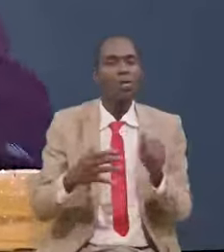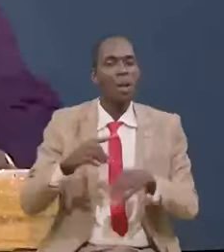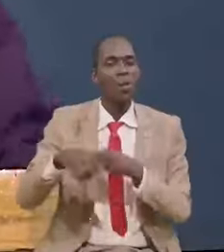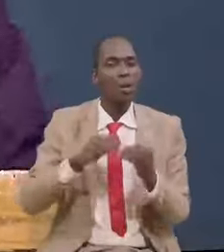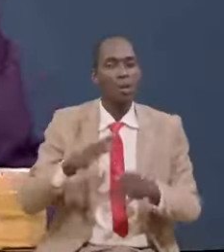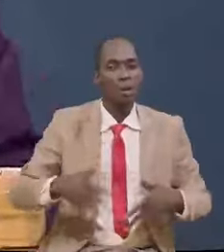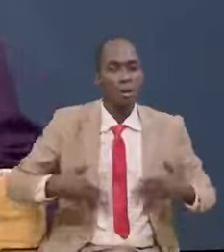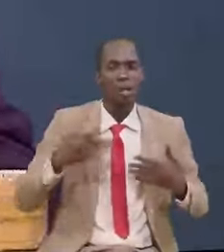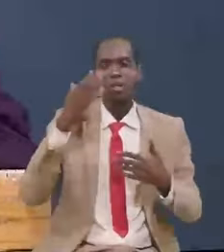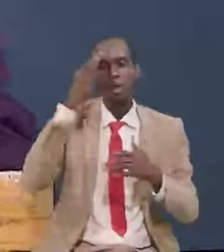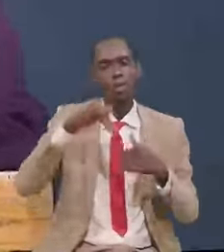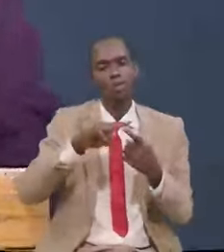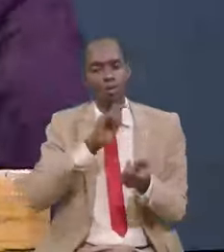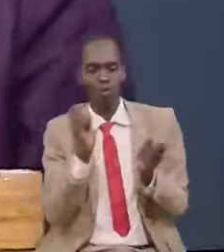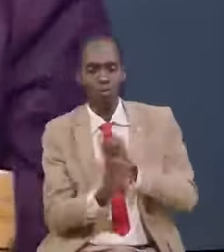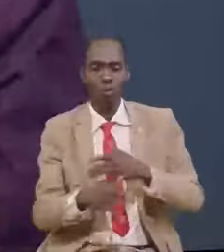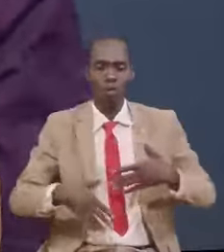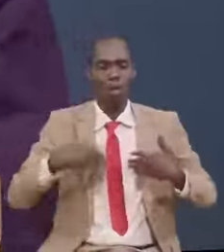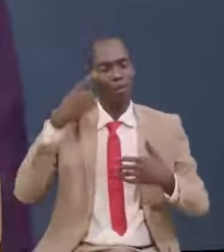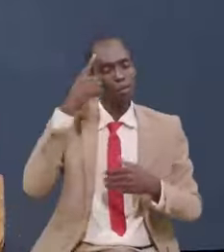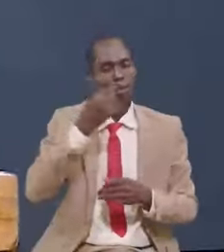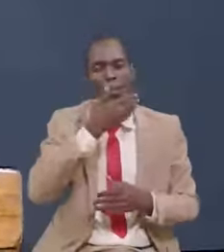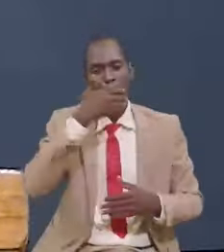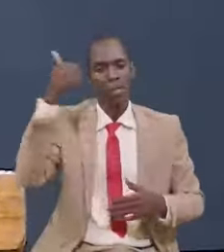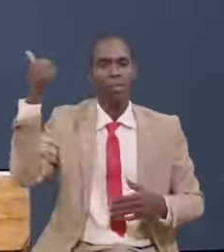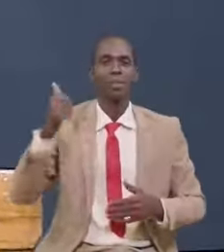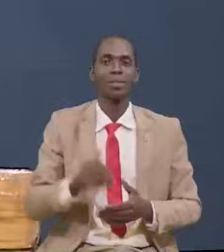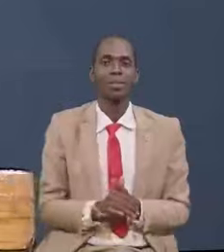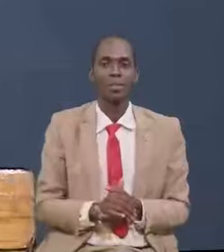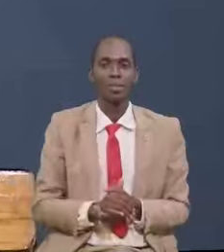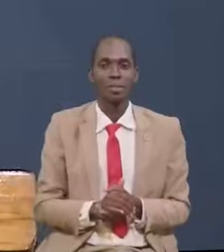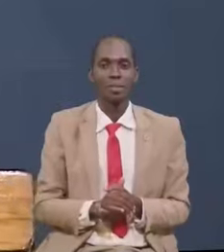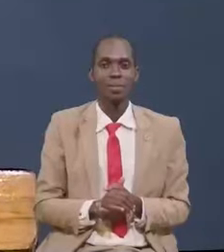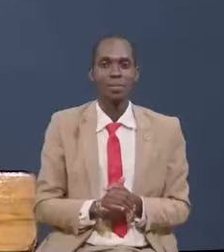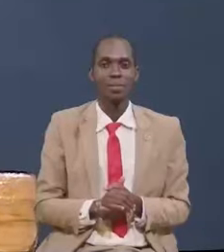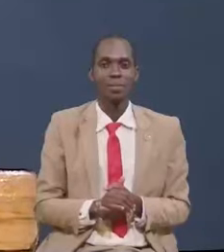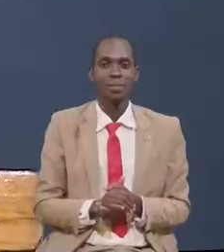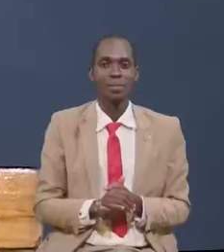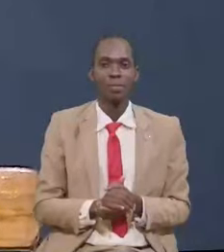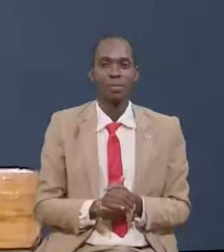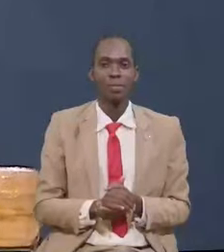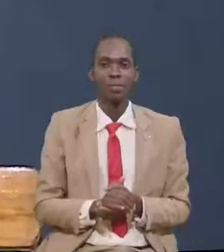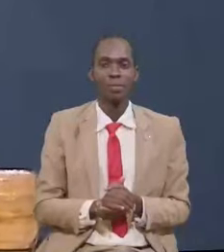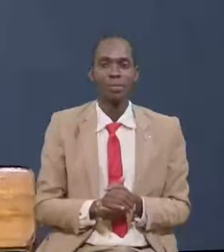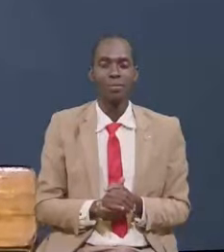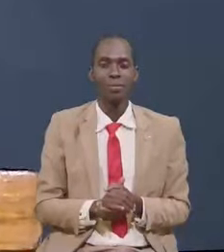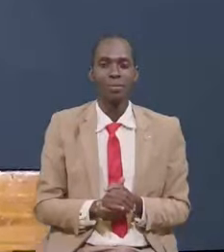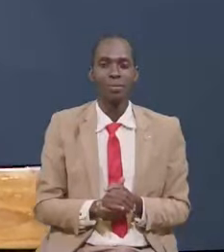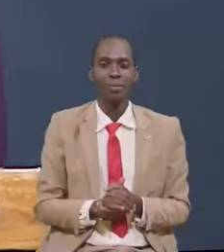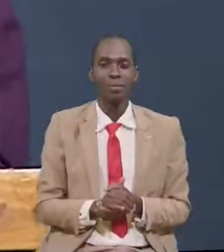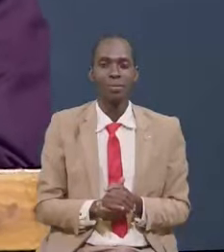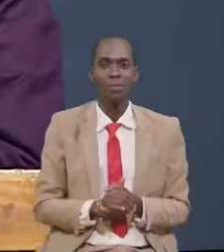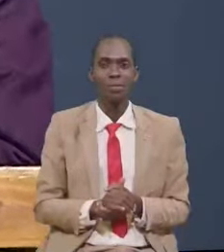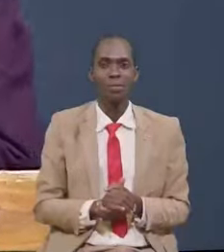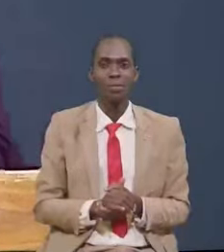Et pour cette personne qui naît dans le temps, il a une éternité de l'autre côté et une éternité aussi de l'autre côté. Mais lui, Christ, est le Père de l'éternité. Il connaît tout